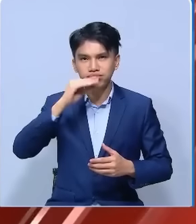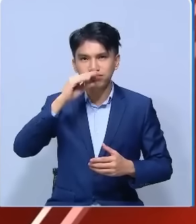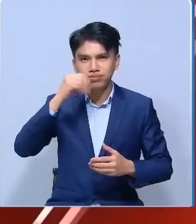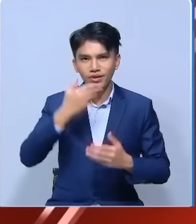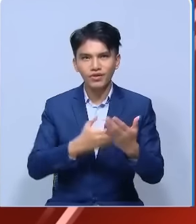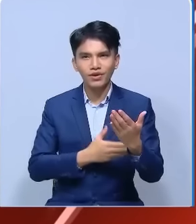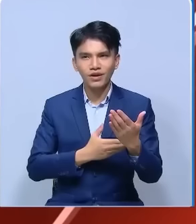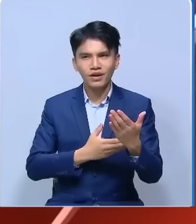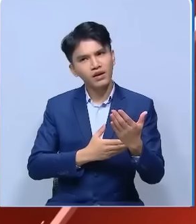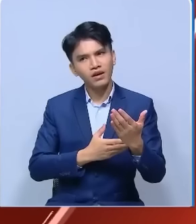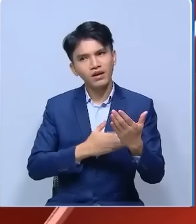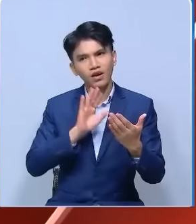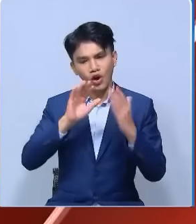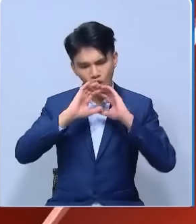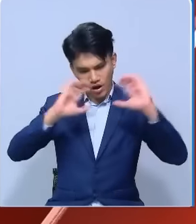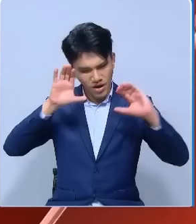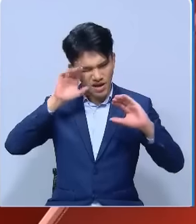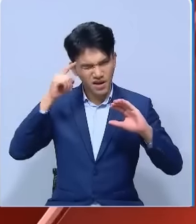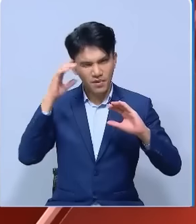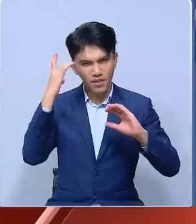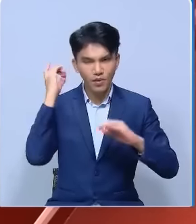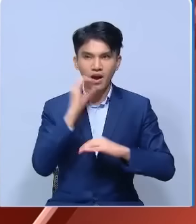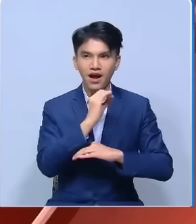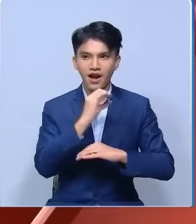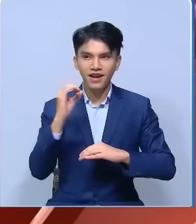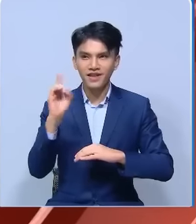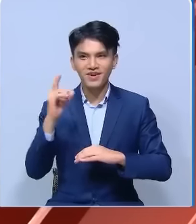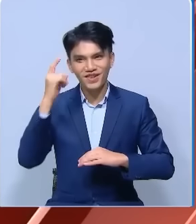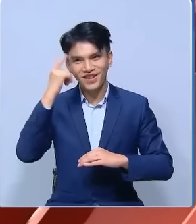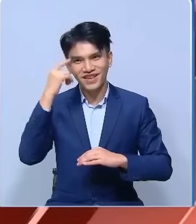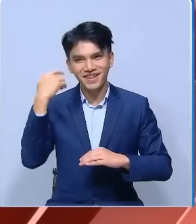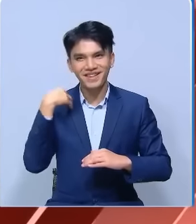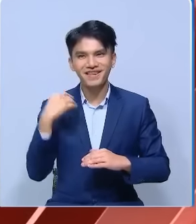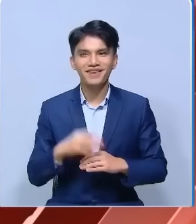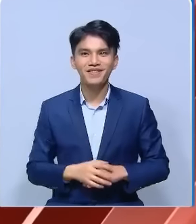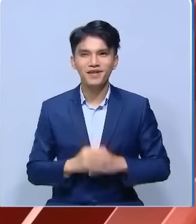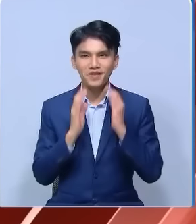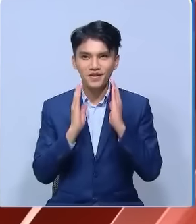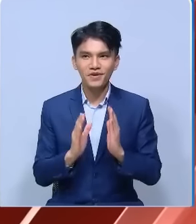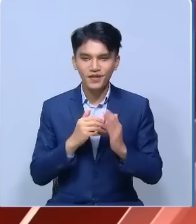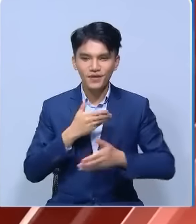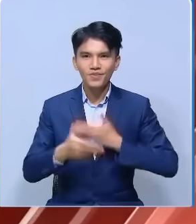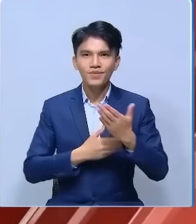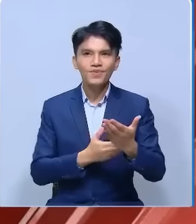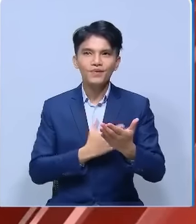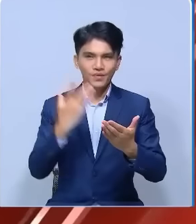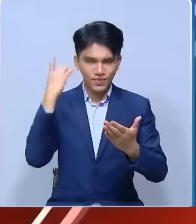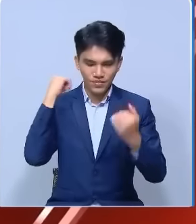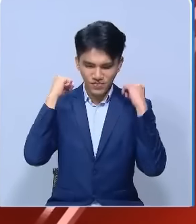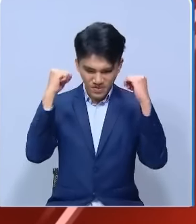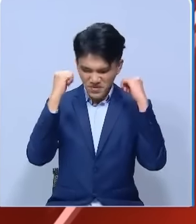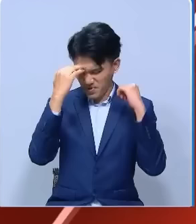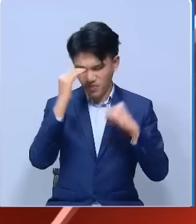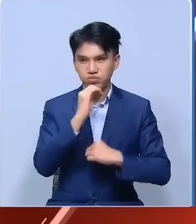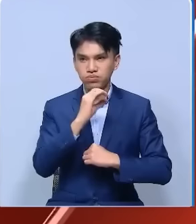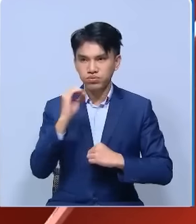แบ่งใครเชื่อไหมเมื่อวานที่ออก00นะเชื่อว่ามีพี่น้องผู้ค้าสลากเมื่อวานได้เฮกันเพราะปกติ